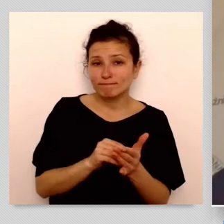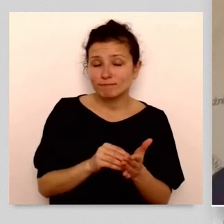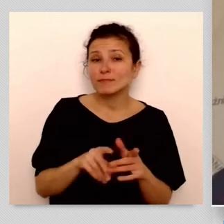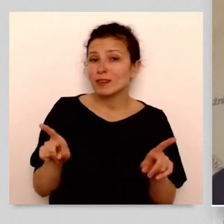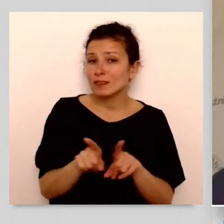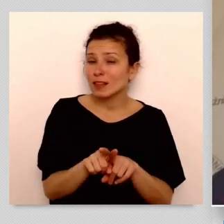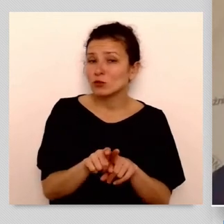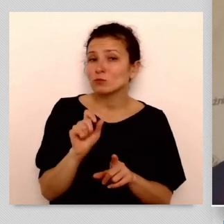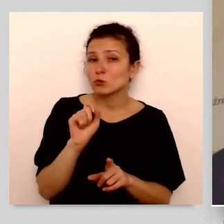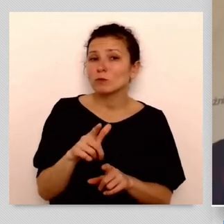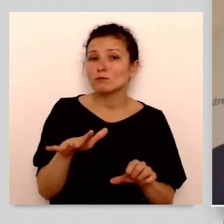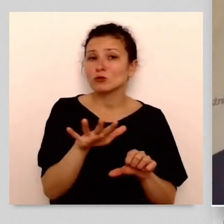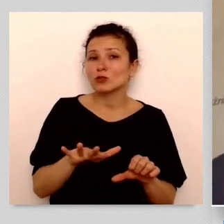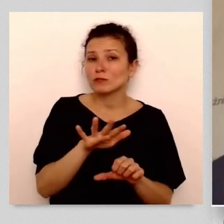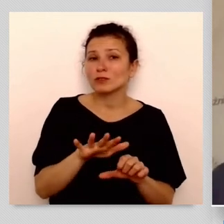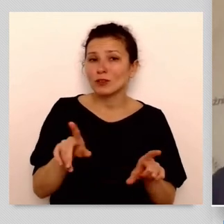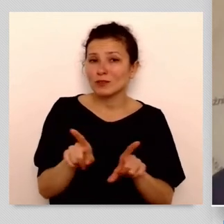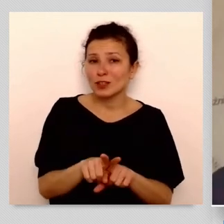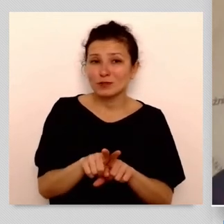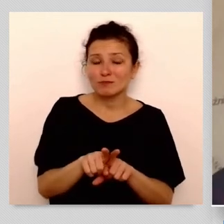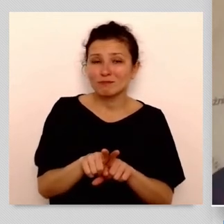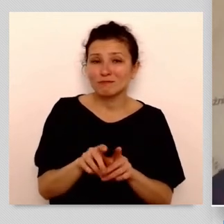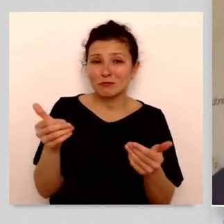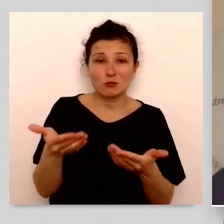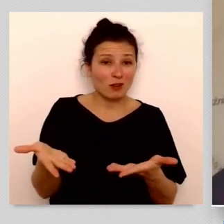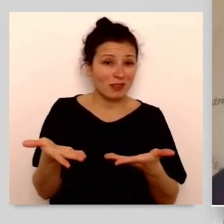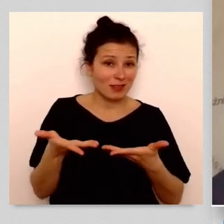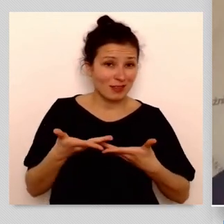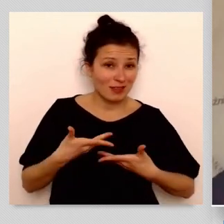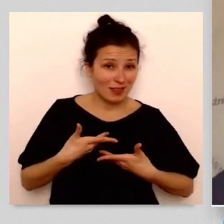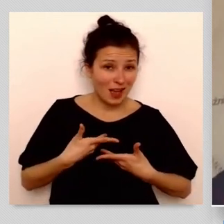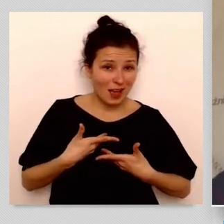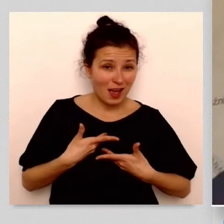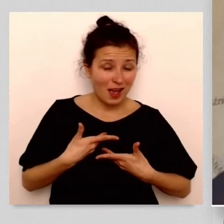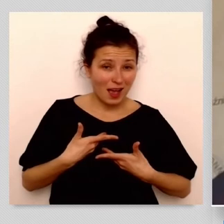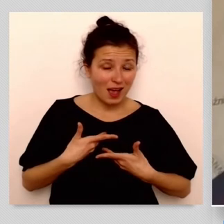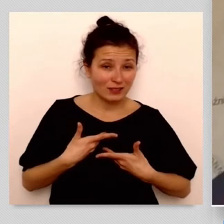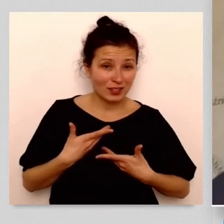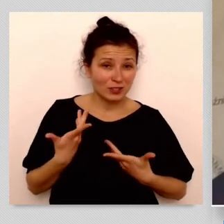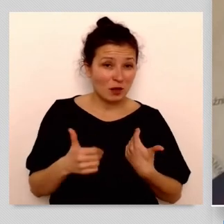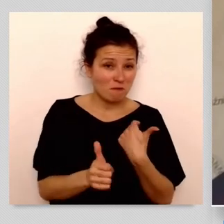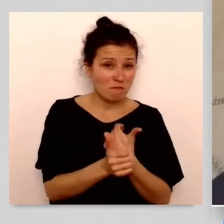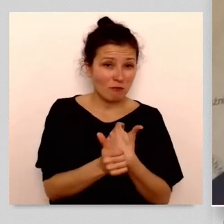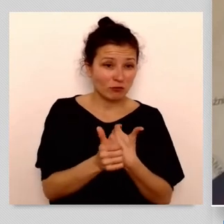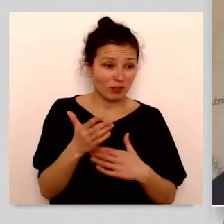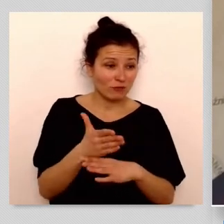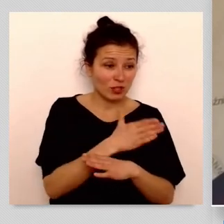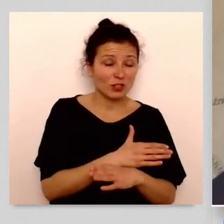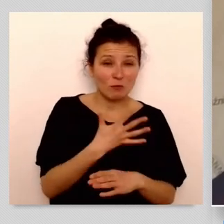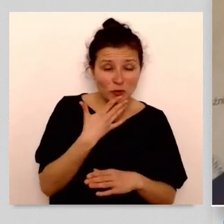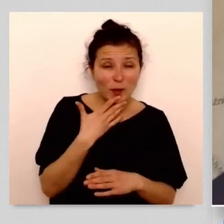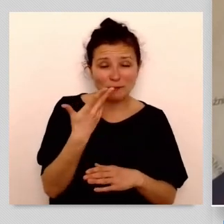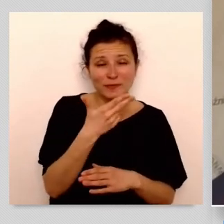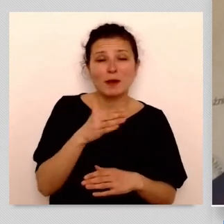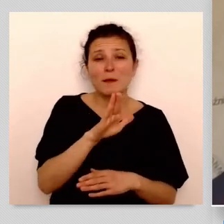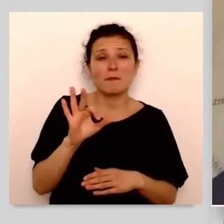też środowisko, które też może nam dostarczyć pewnych tutaj motywów związanych ze wspomnianą przeze mnie bioenergią, ale to musi być w